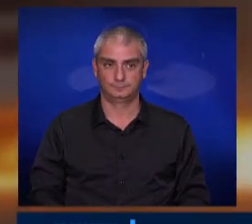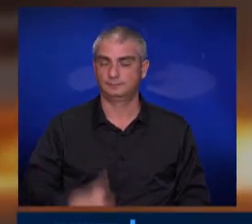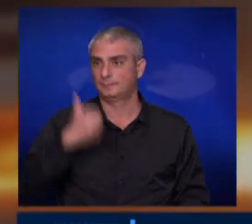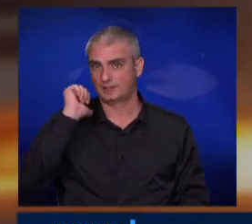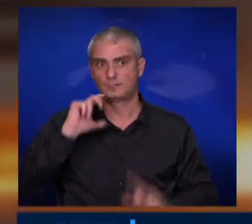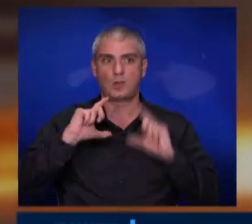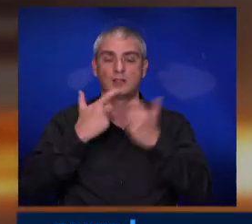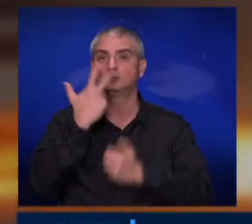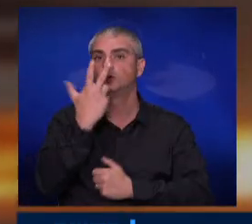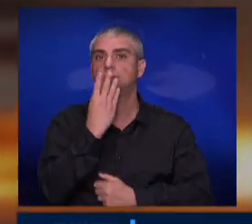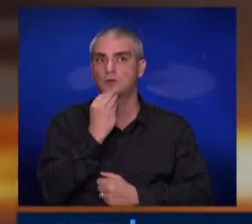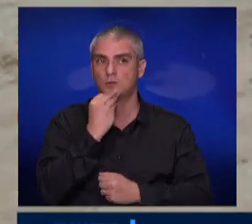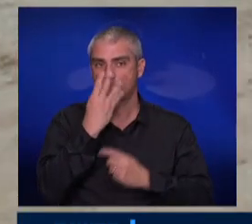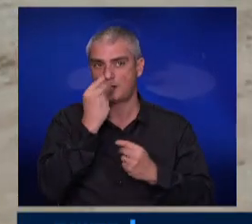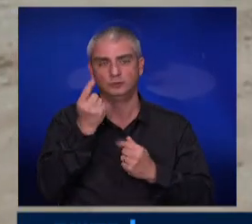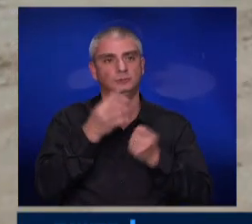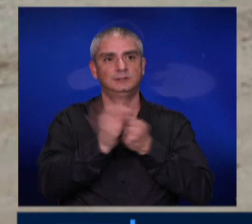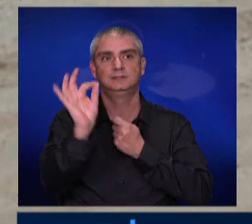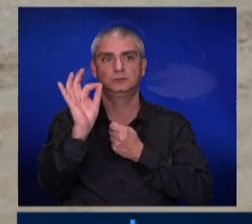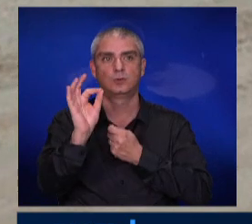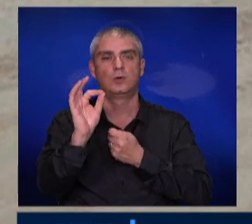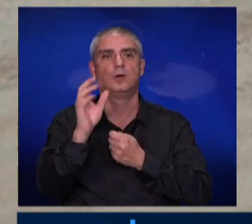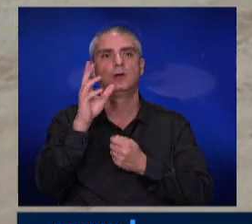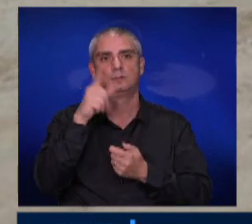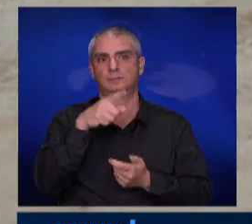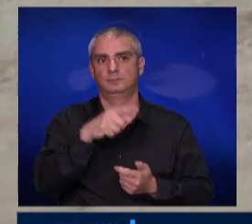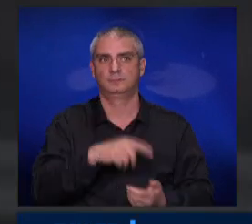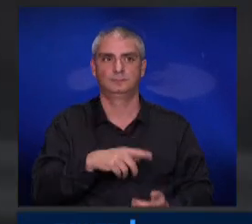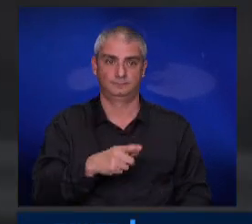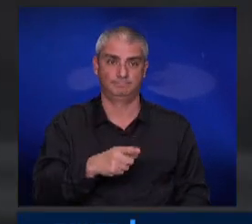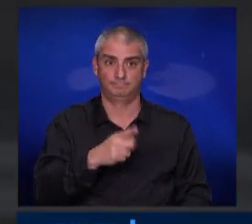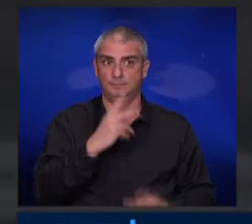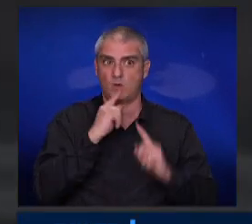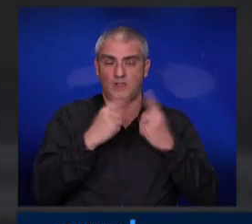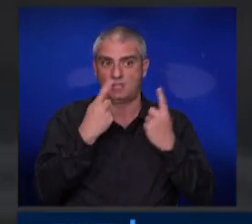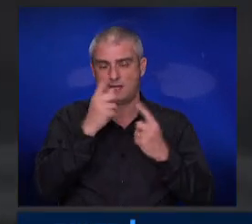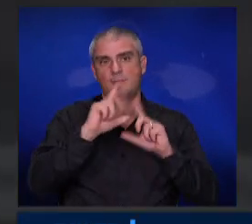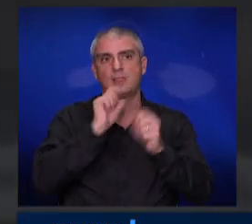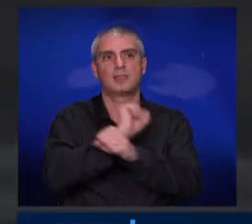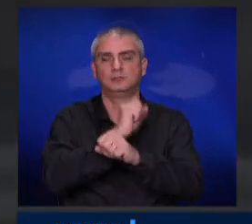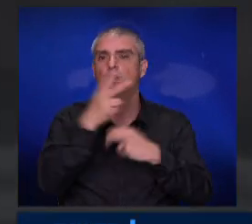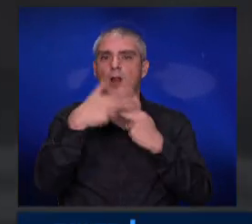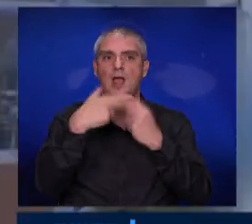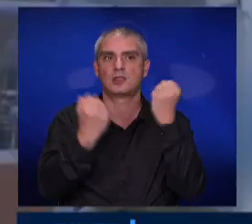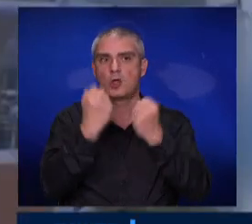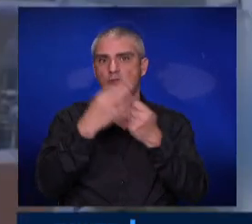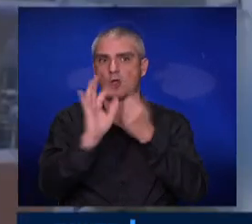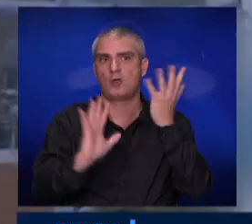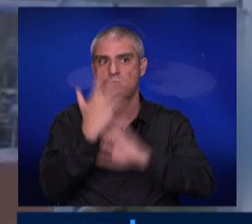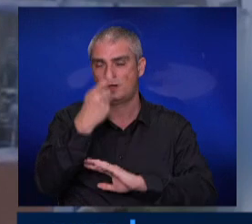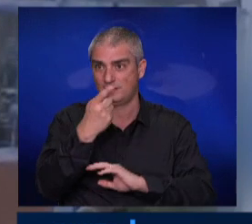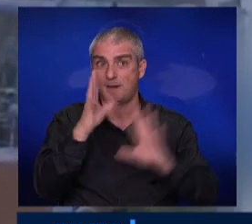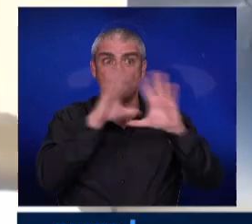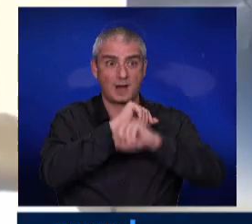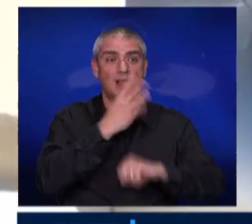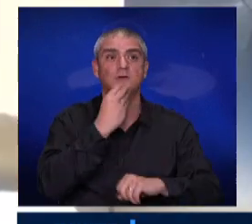נעצרו 3 יהודים בחשד שהציתו ומשתו בפלסטינית. באופן חריג, הם נעצרו סמוך לרכב הבוער. בלילה,